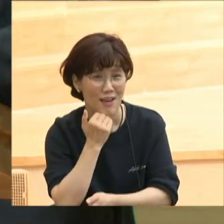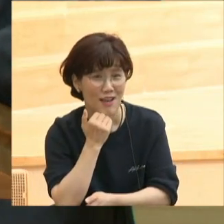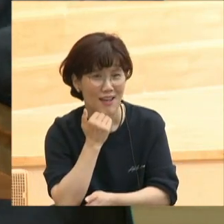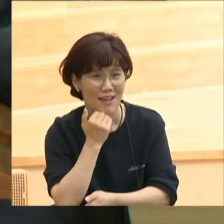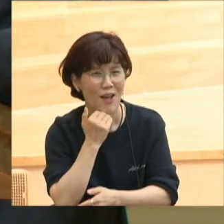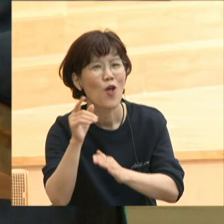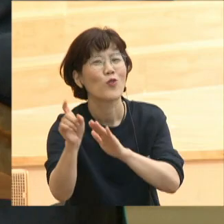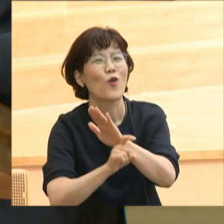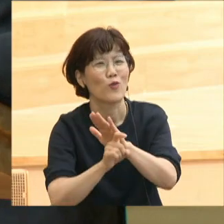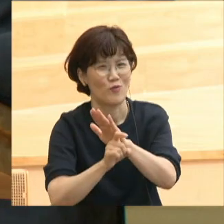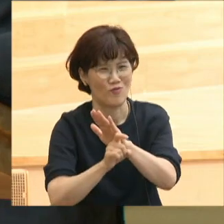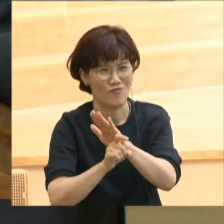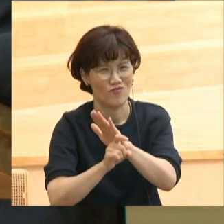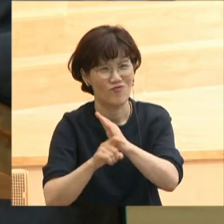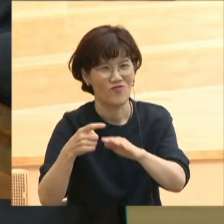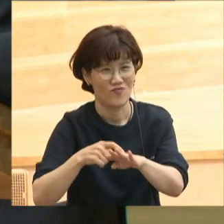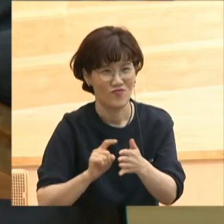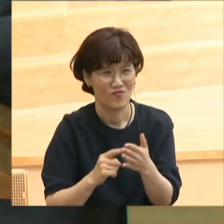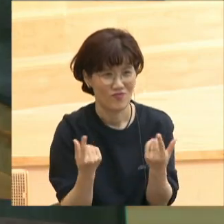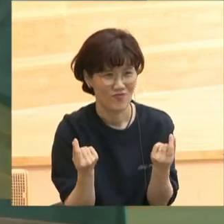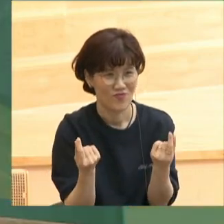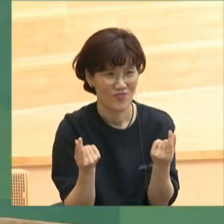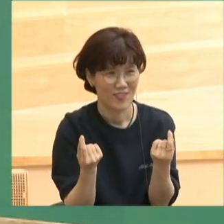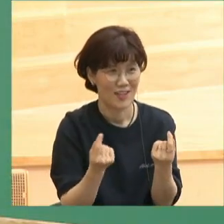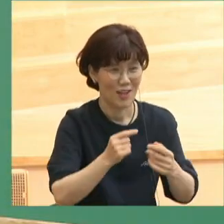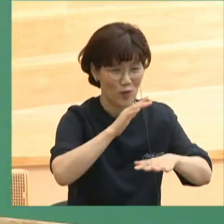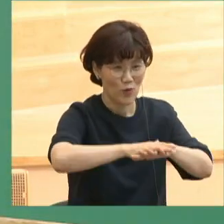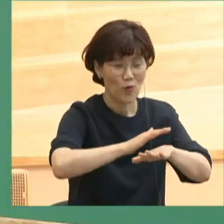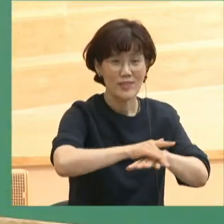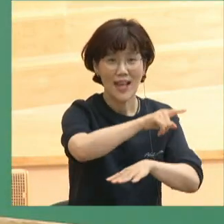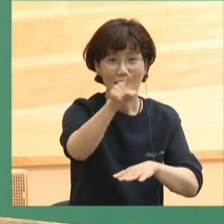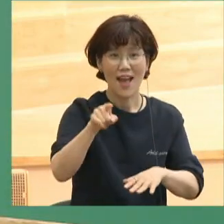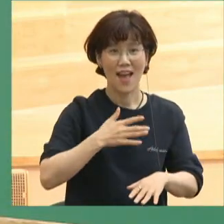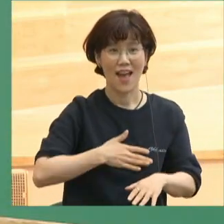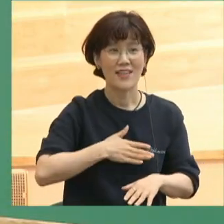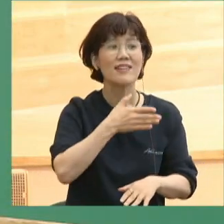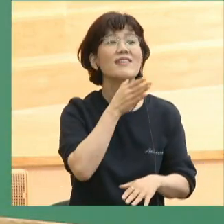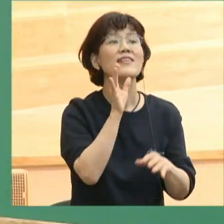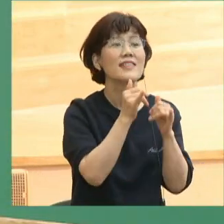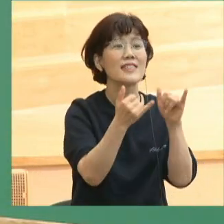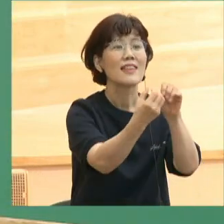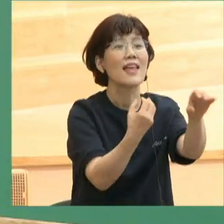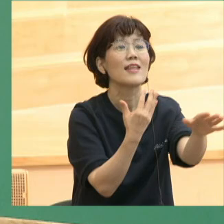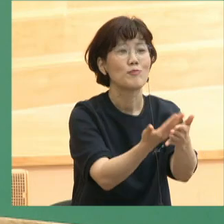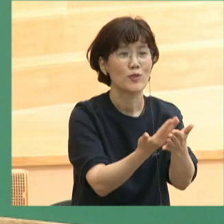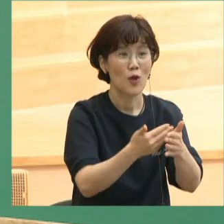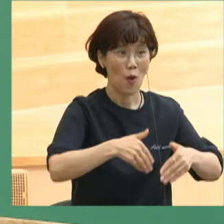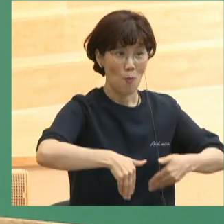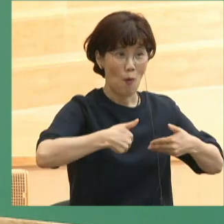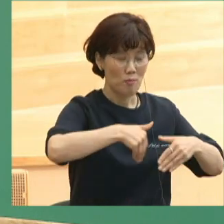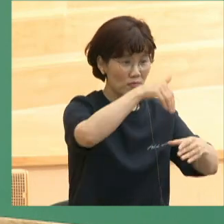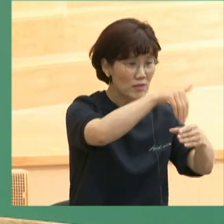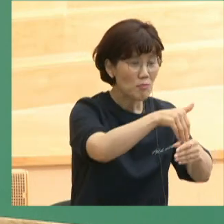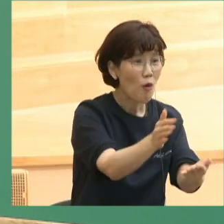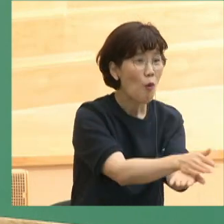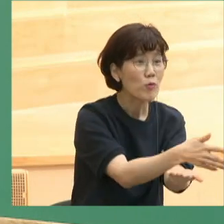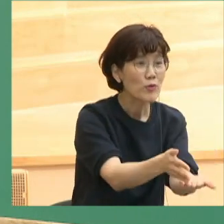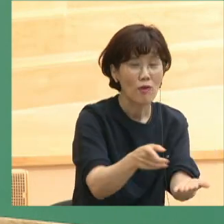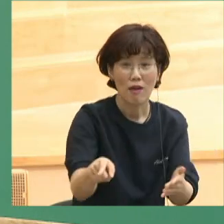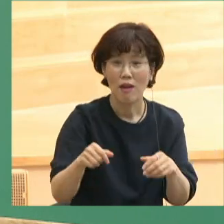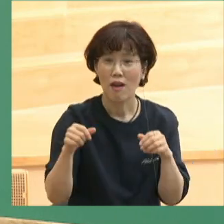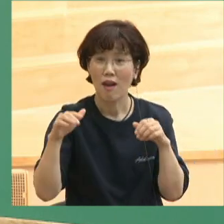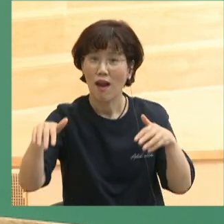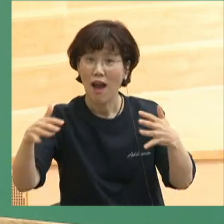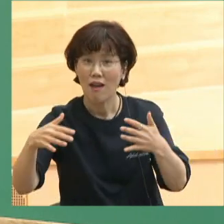그건 도둑놈 심보죠, 그죠? 농사를 좀 아시는 분들, 어르신들 한번 대답해 보세요. 봄에 심지 않았는데 가을에 거둘